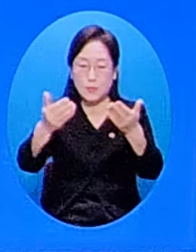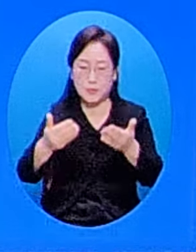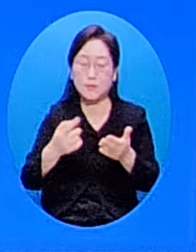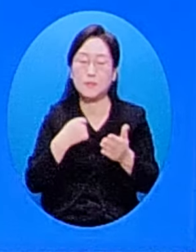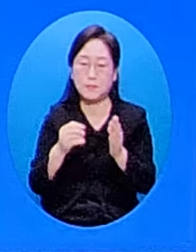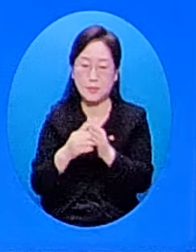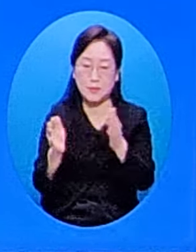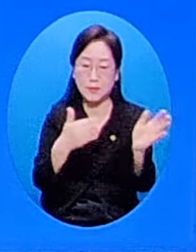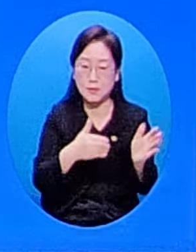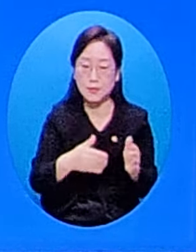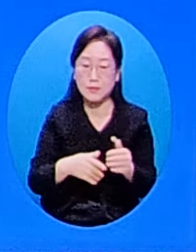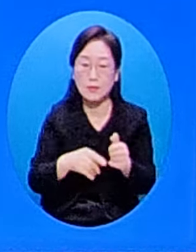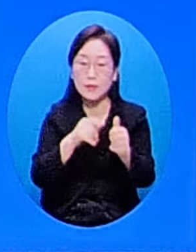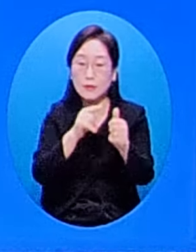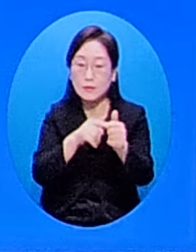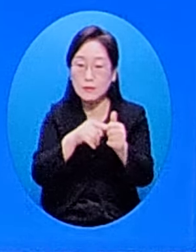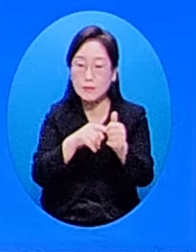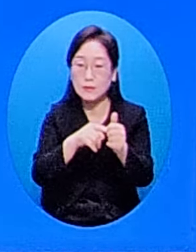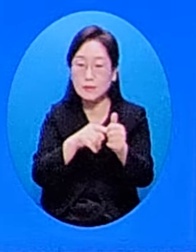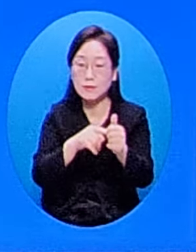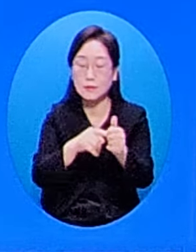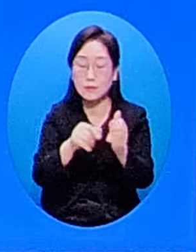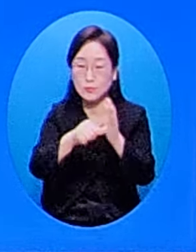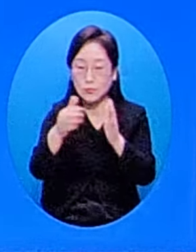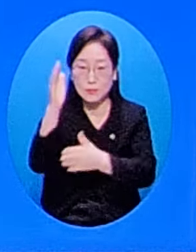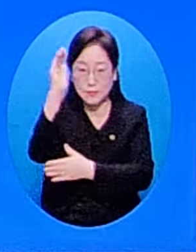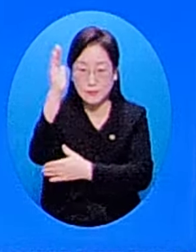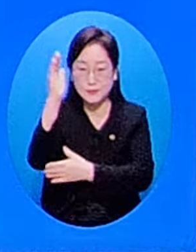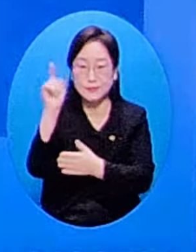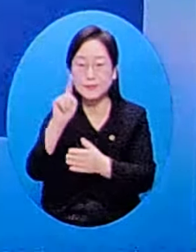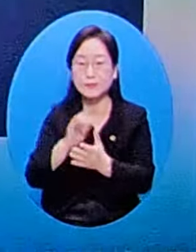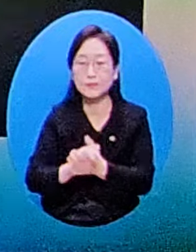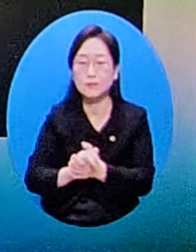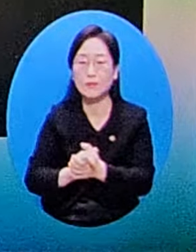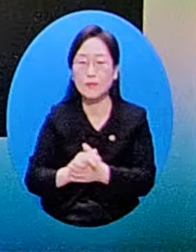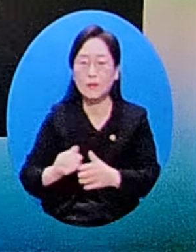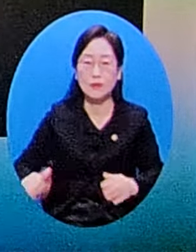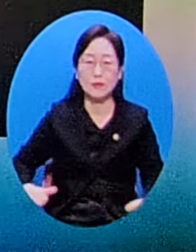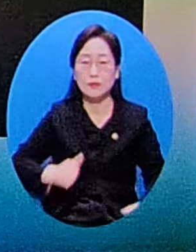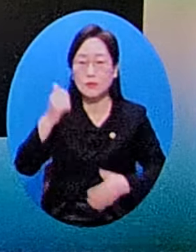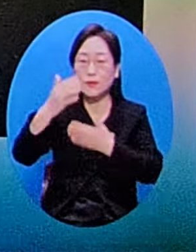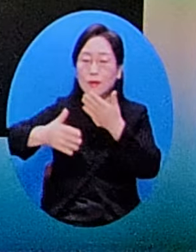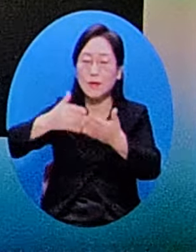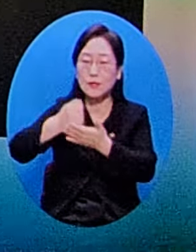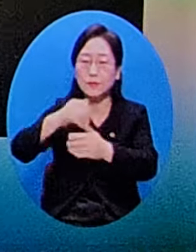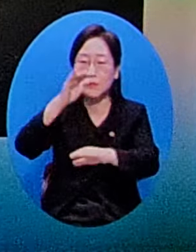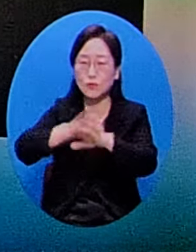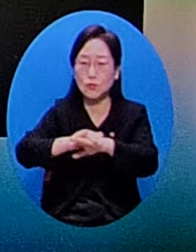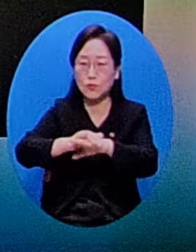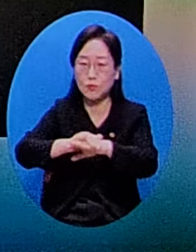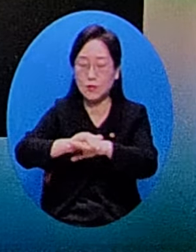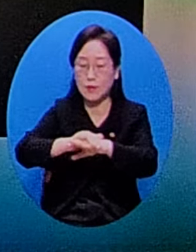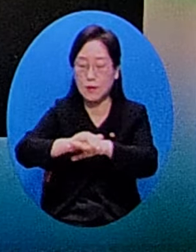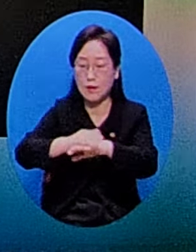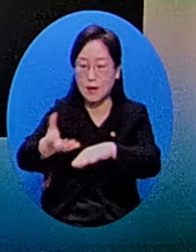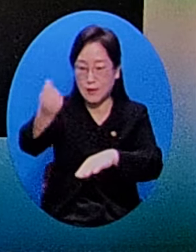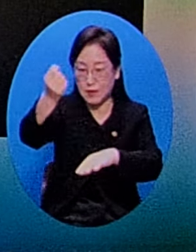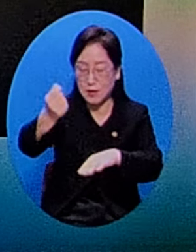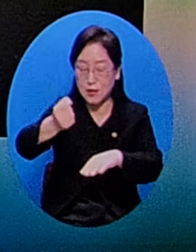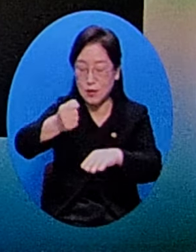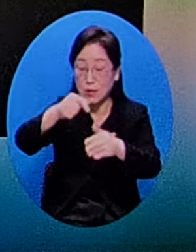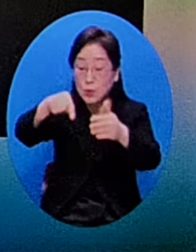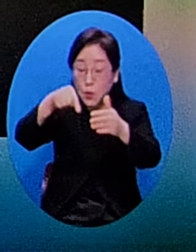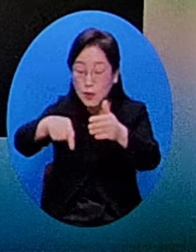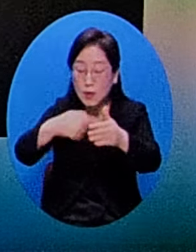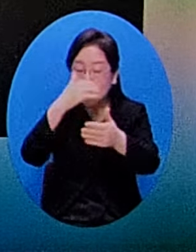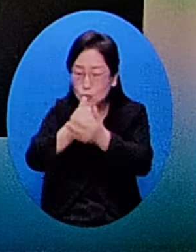조나단 에드워즈 목사님이 하신 유명한 설교가 있습니다. 진노하시는 하나님의 손 안에 든 죄인이라고 하는 그